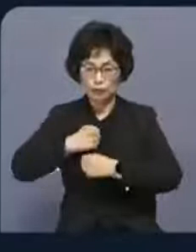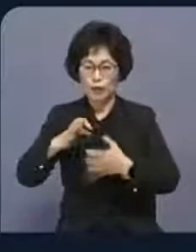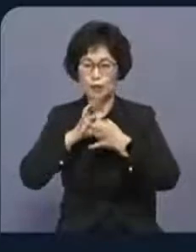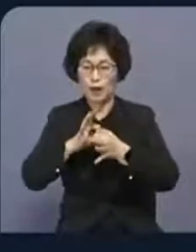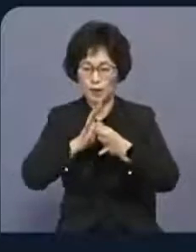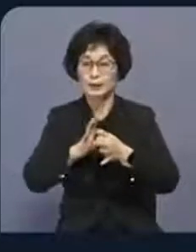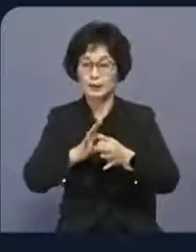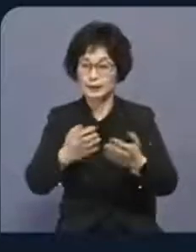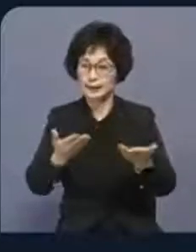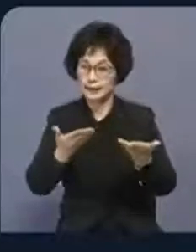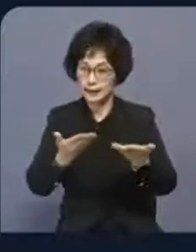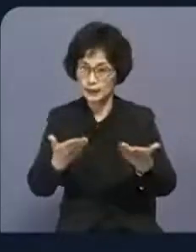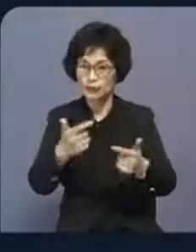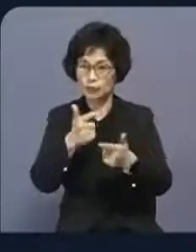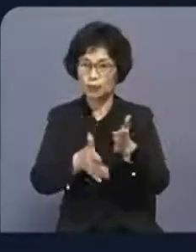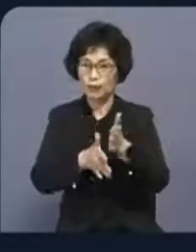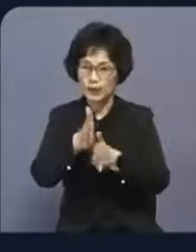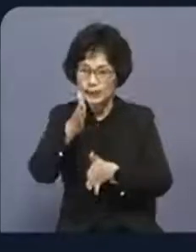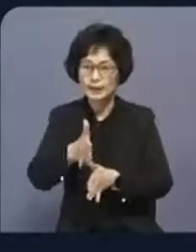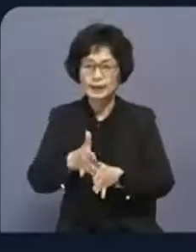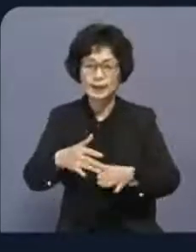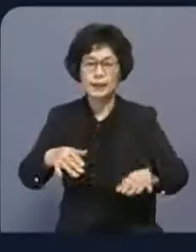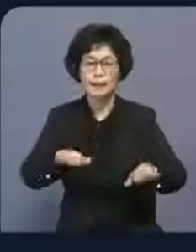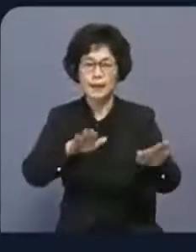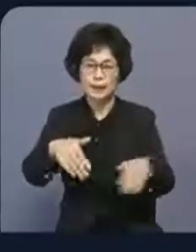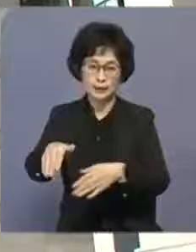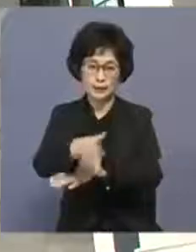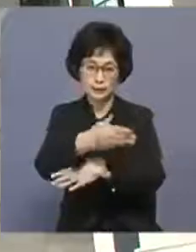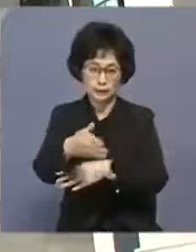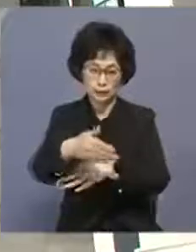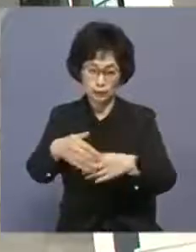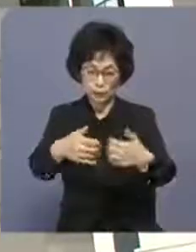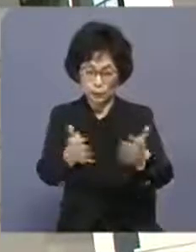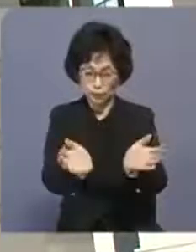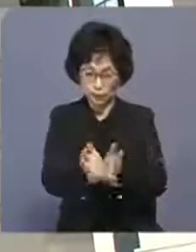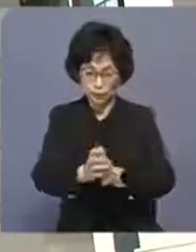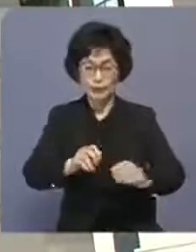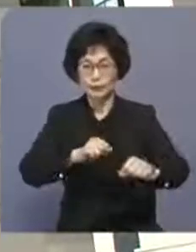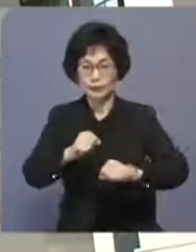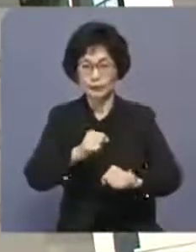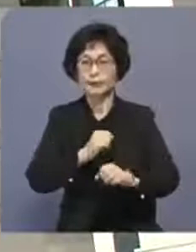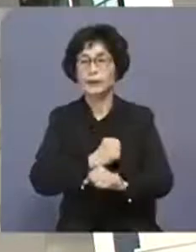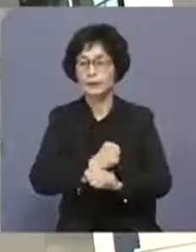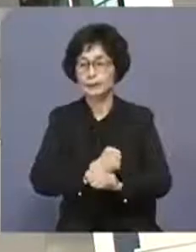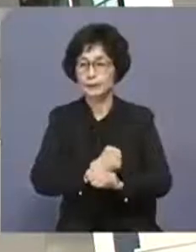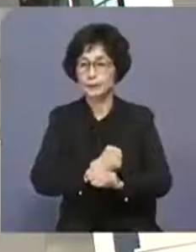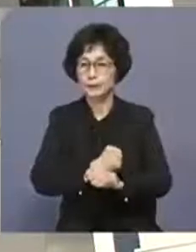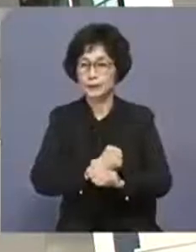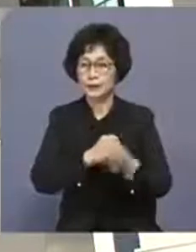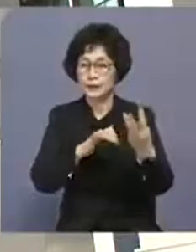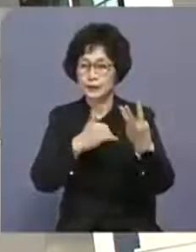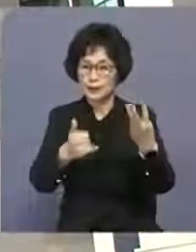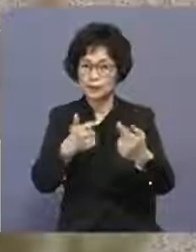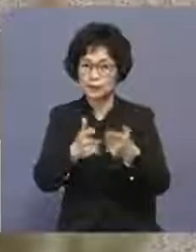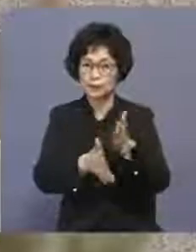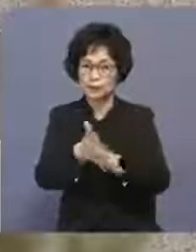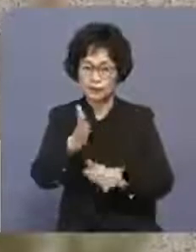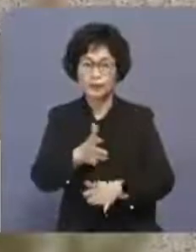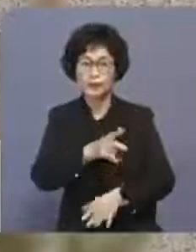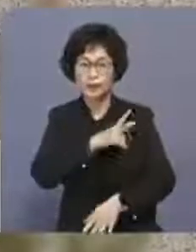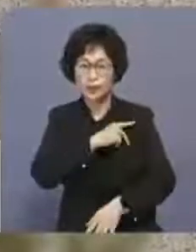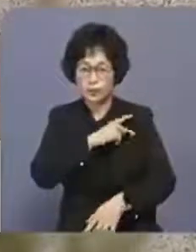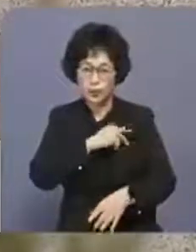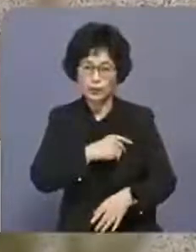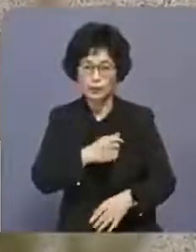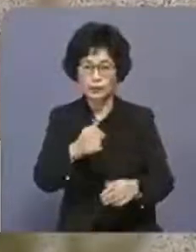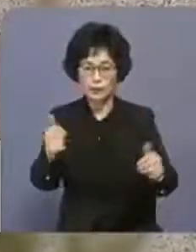차장, 부산진해경제자유구역 청장 등을 역임했습니다. 이들 후보자 3명은 부산시의회 인사검증위원회를